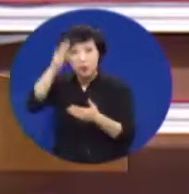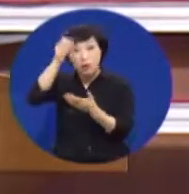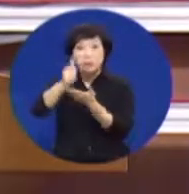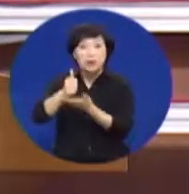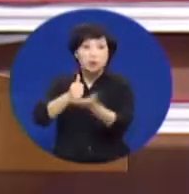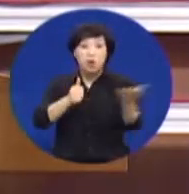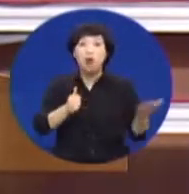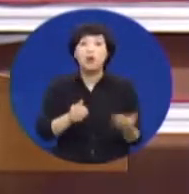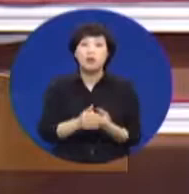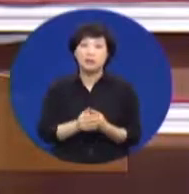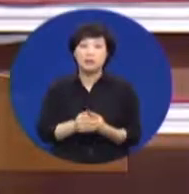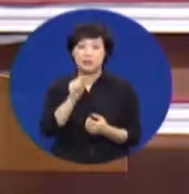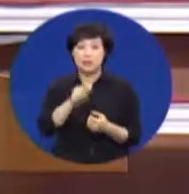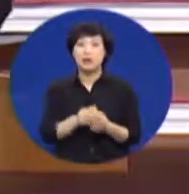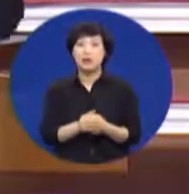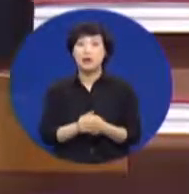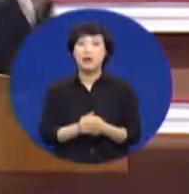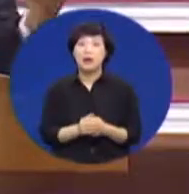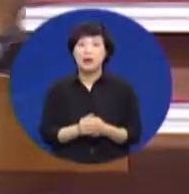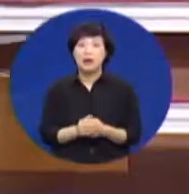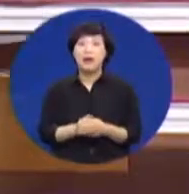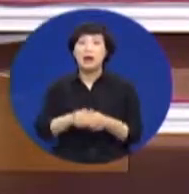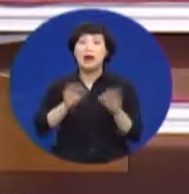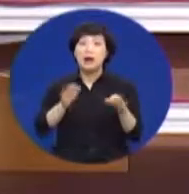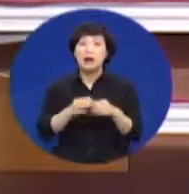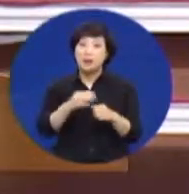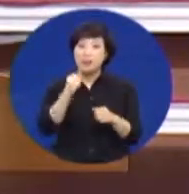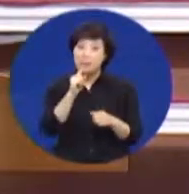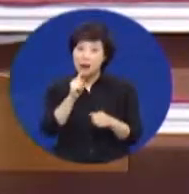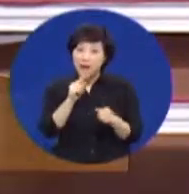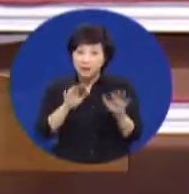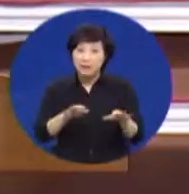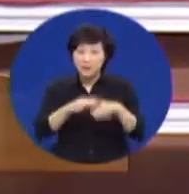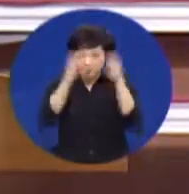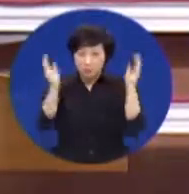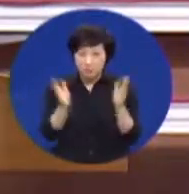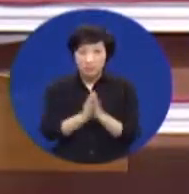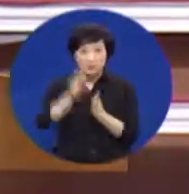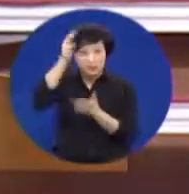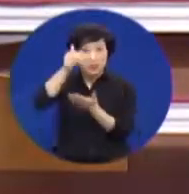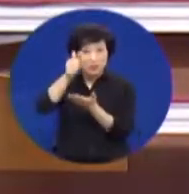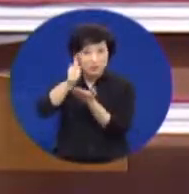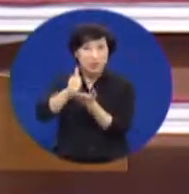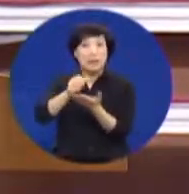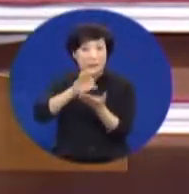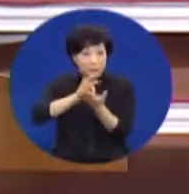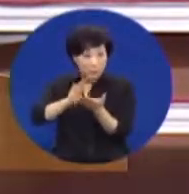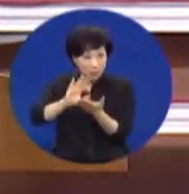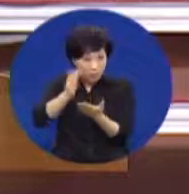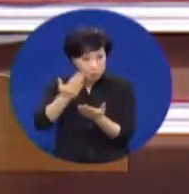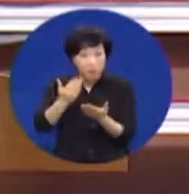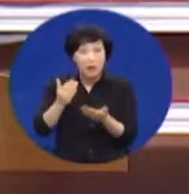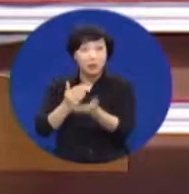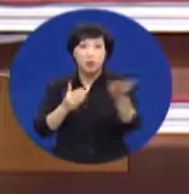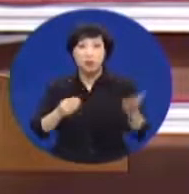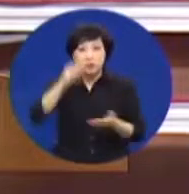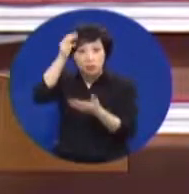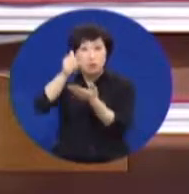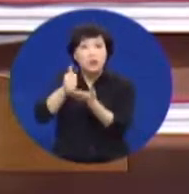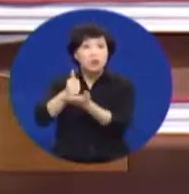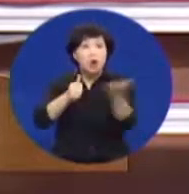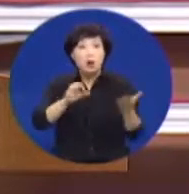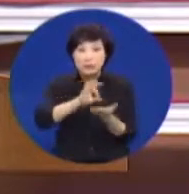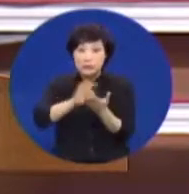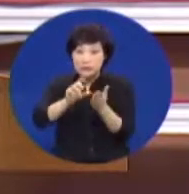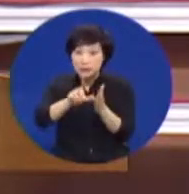너를 말하시게 하는 대로 말하여 성령으로 사용당해라. 그러면 성령이 너를 쓸